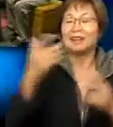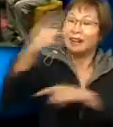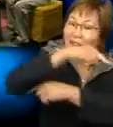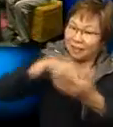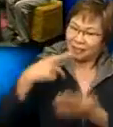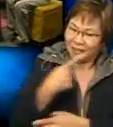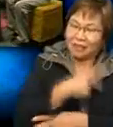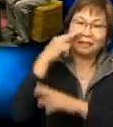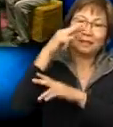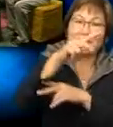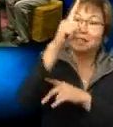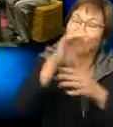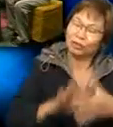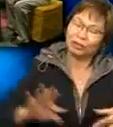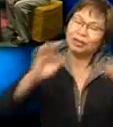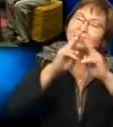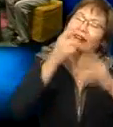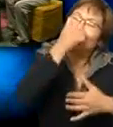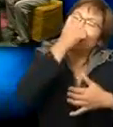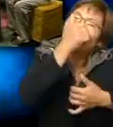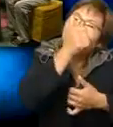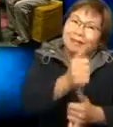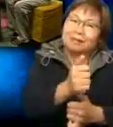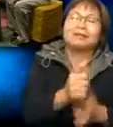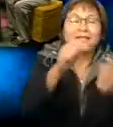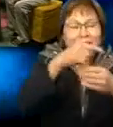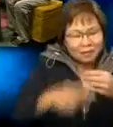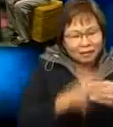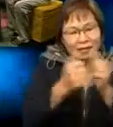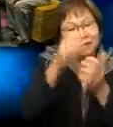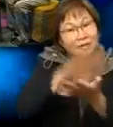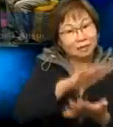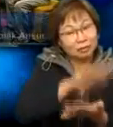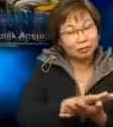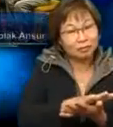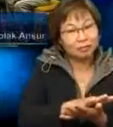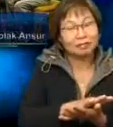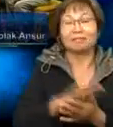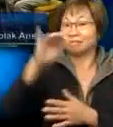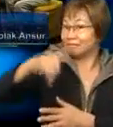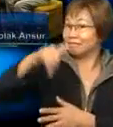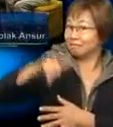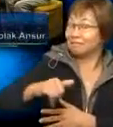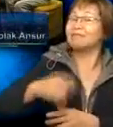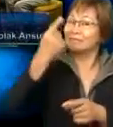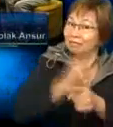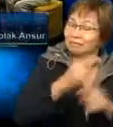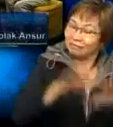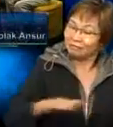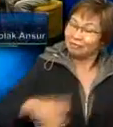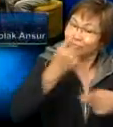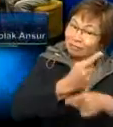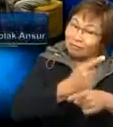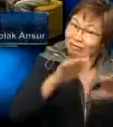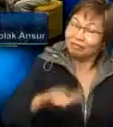kita akan saksikan satu lagi kisah yang sangat menarik. Kisah ini berkaitan dengan sekolah. Ha, tentu adik-adik